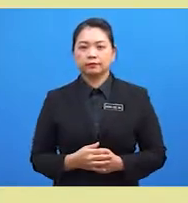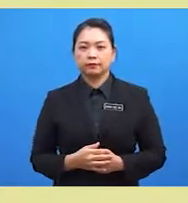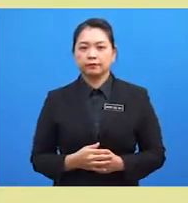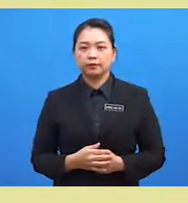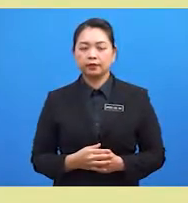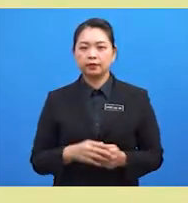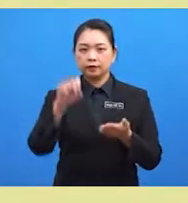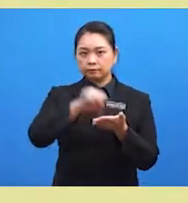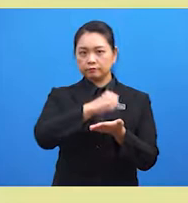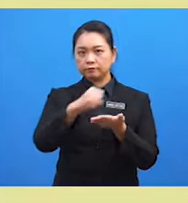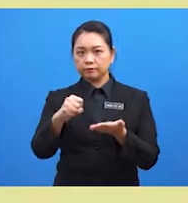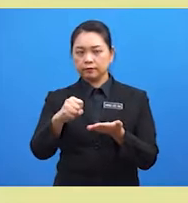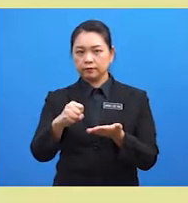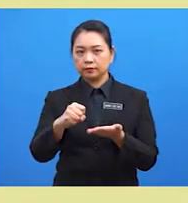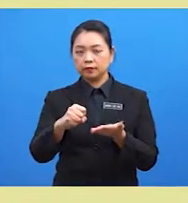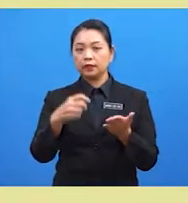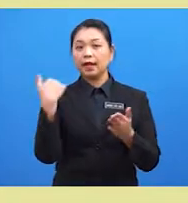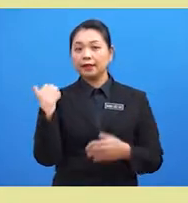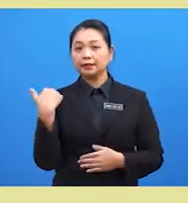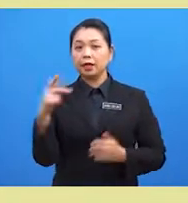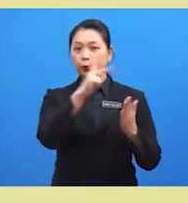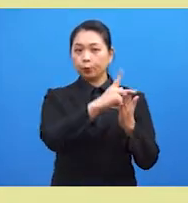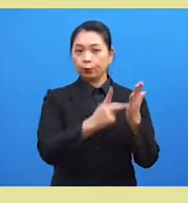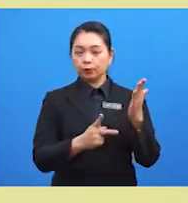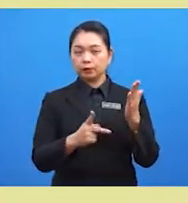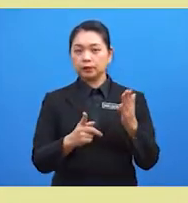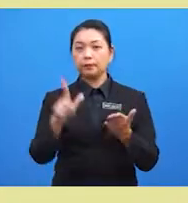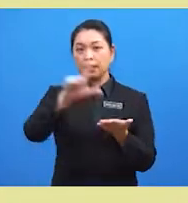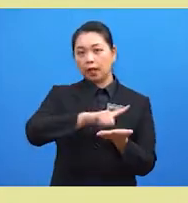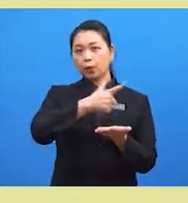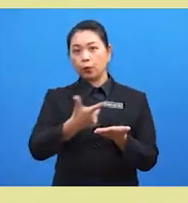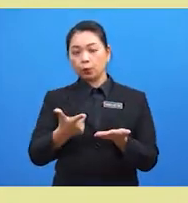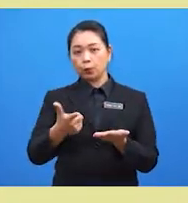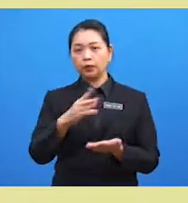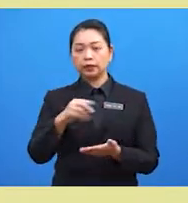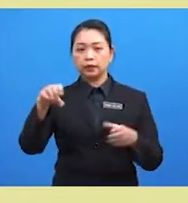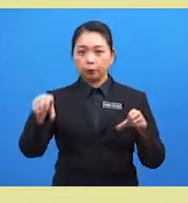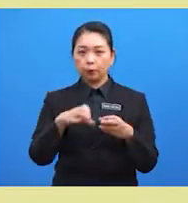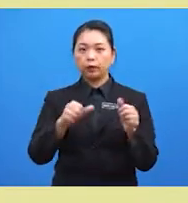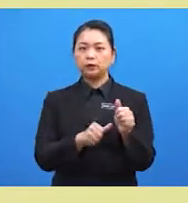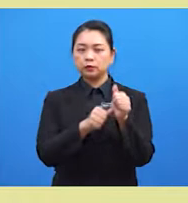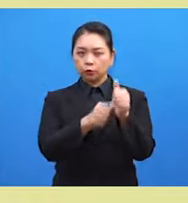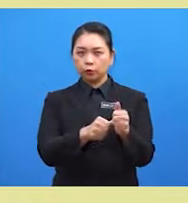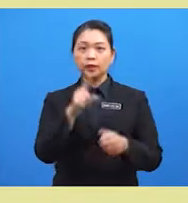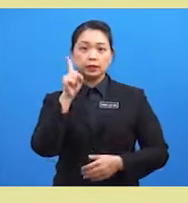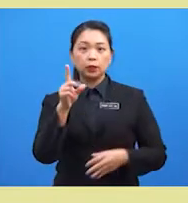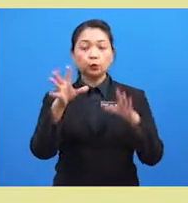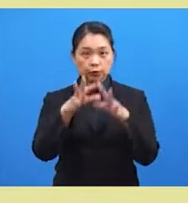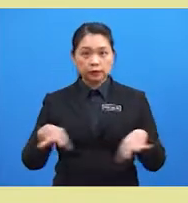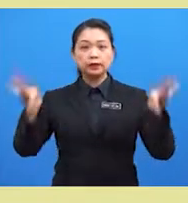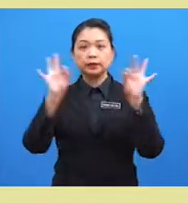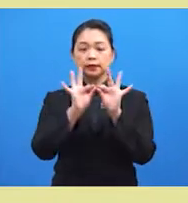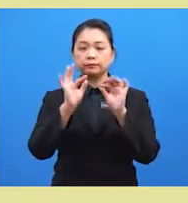Syair juga merupakan puisi berlagu dan dikarang berdasarkan sesuatu